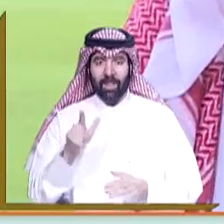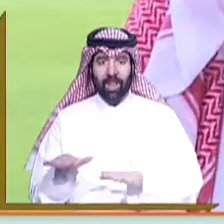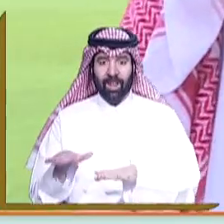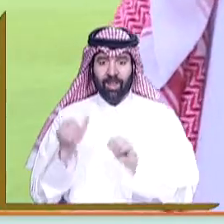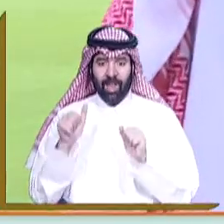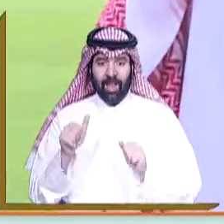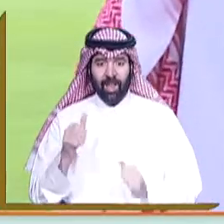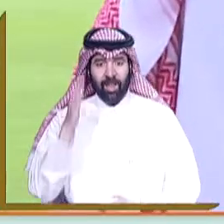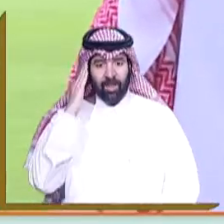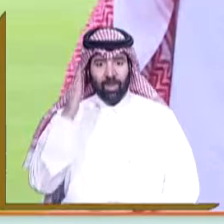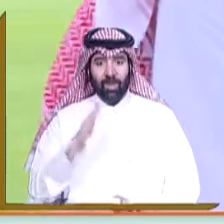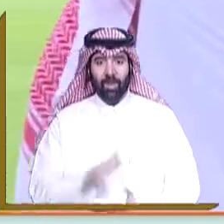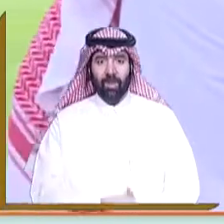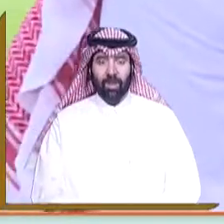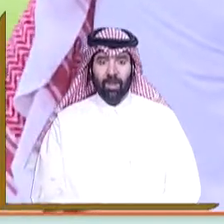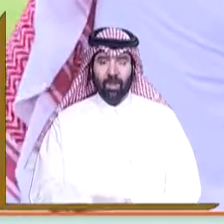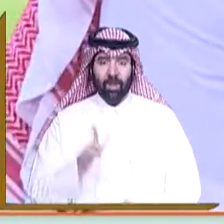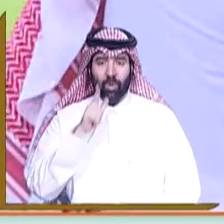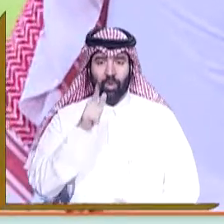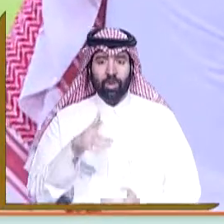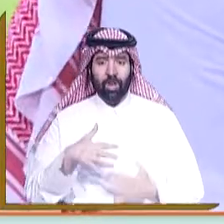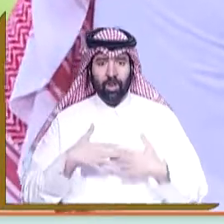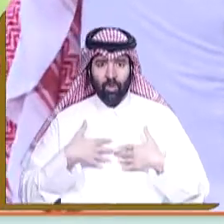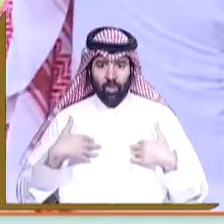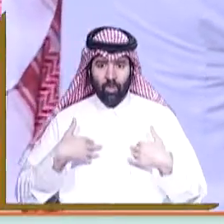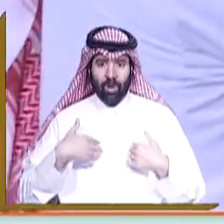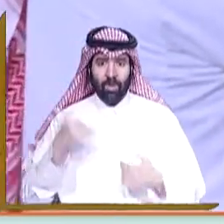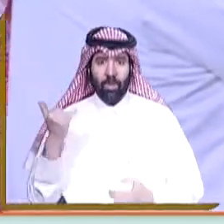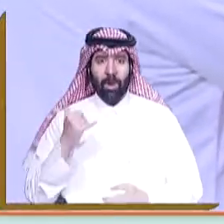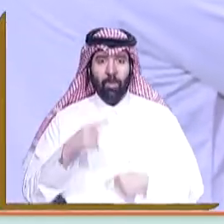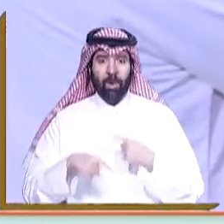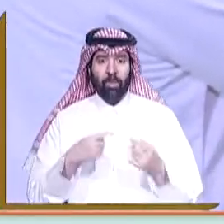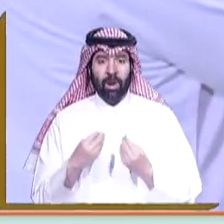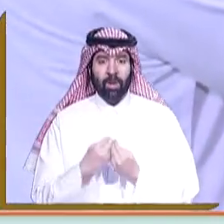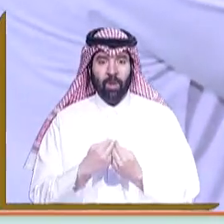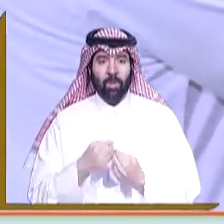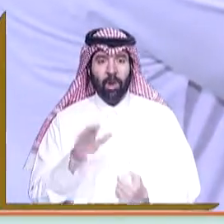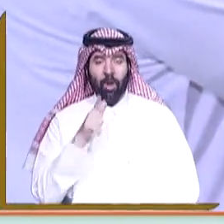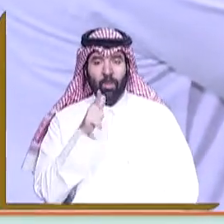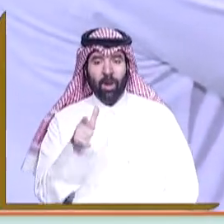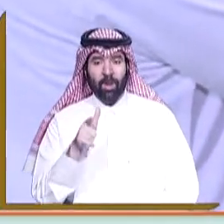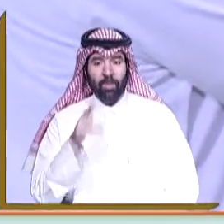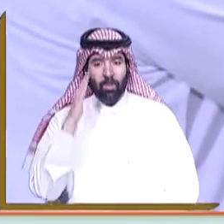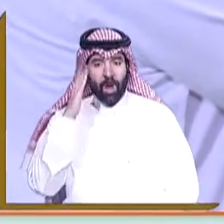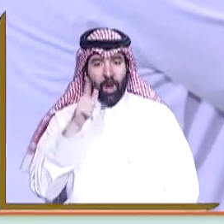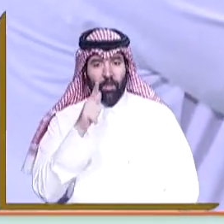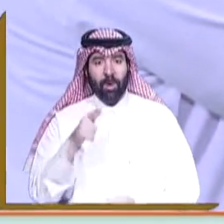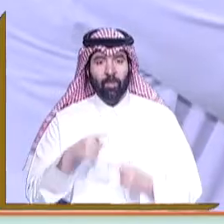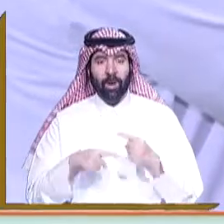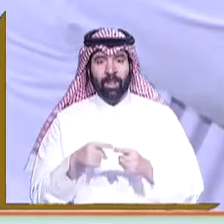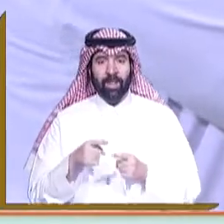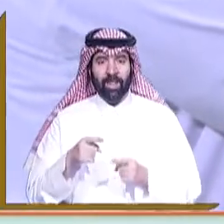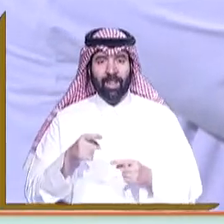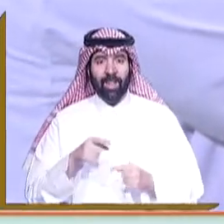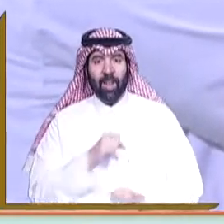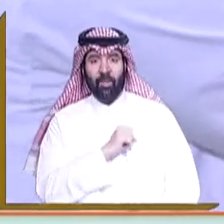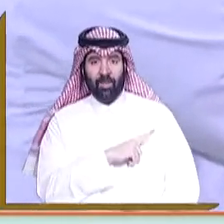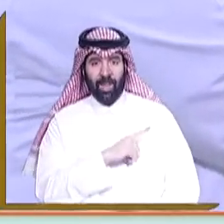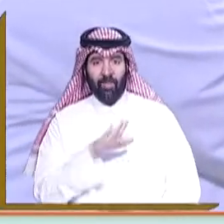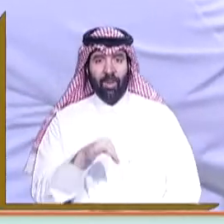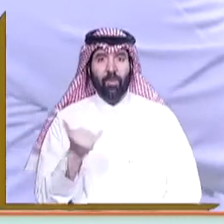أبنائك. الله يبارك فيك، وهذه حقيقة فرحة وطن اليوم، فرحة خريجين نفتخر فيهم ولله